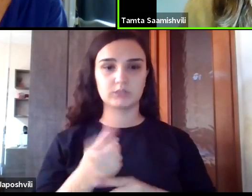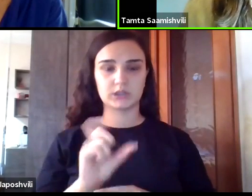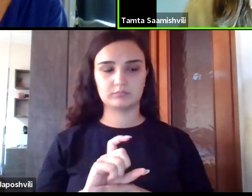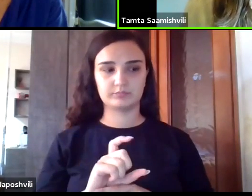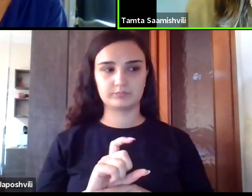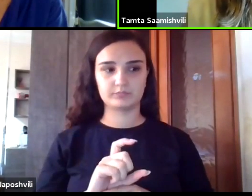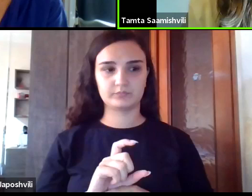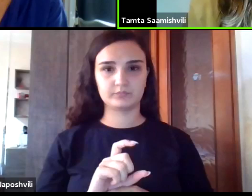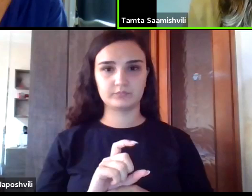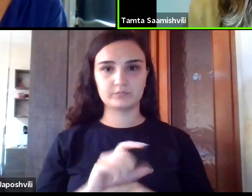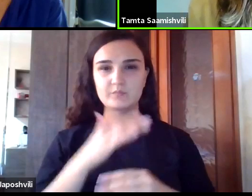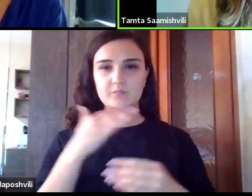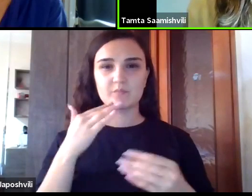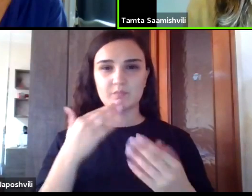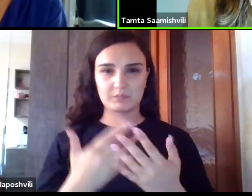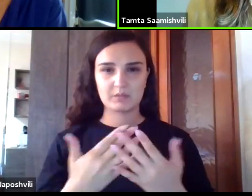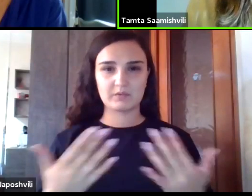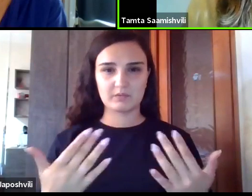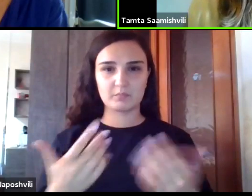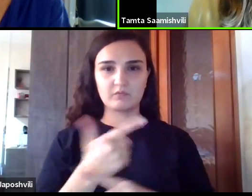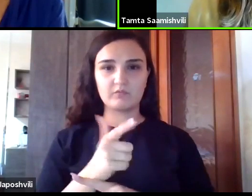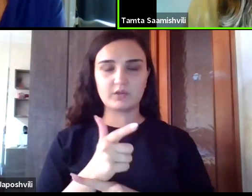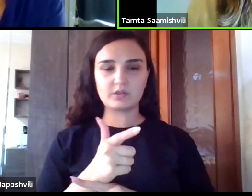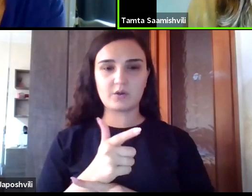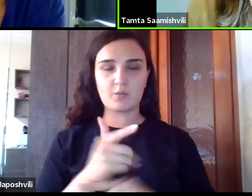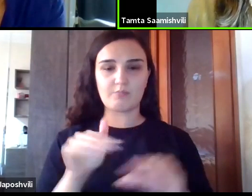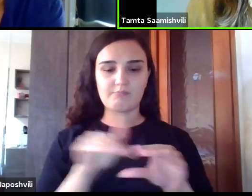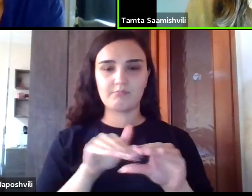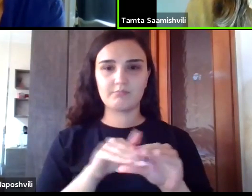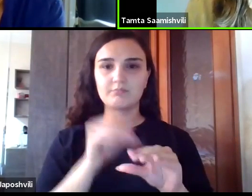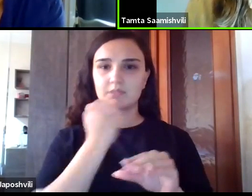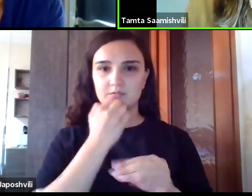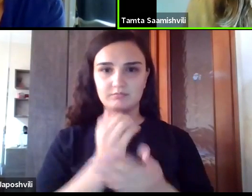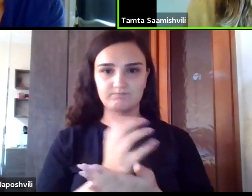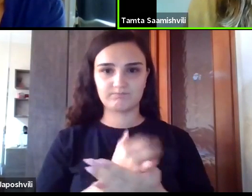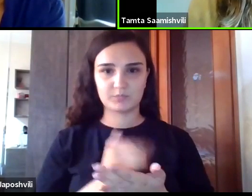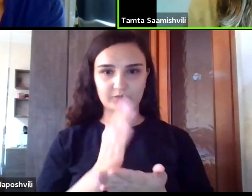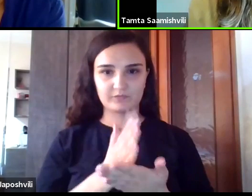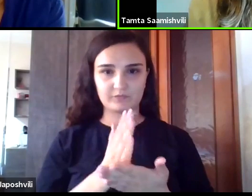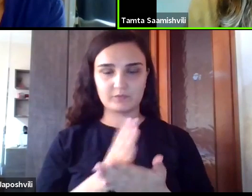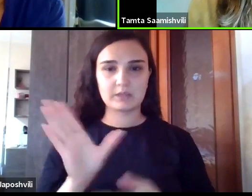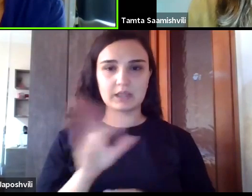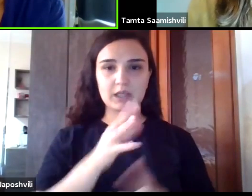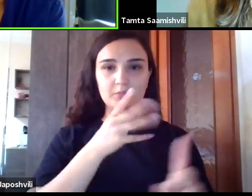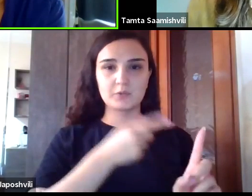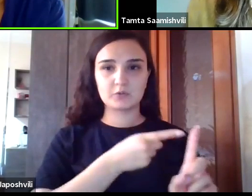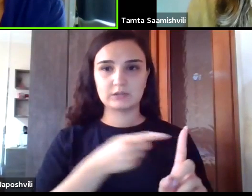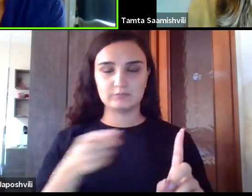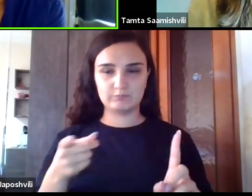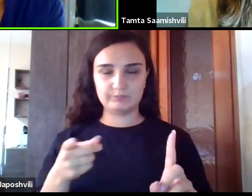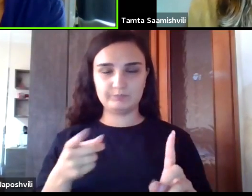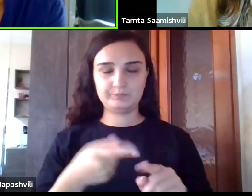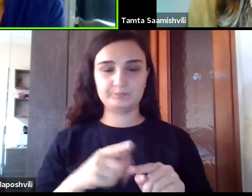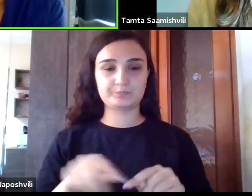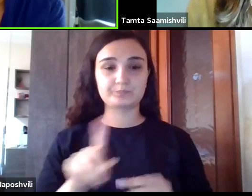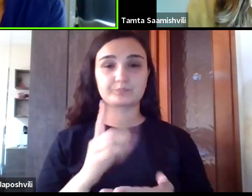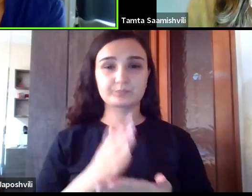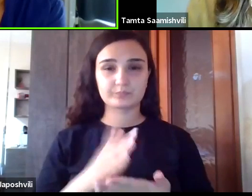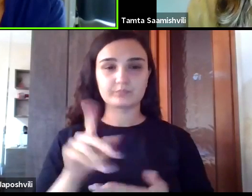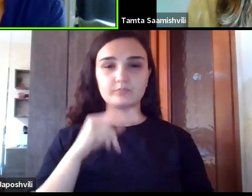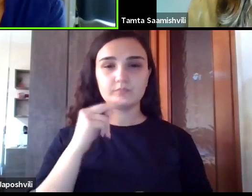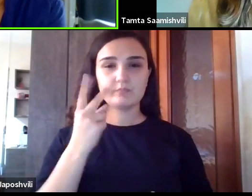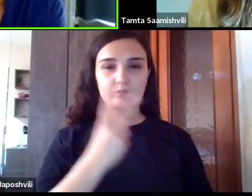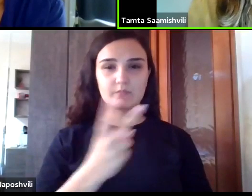ესეთი მრავალფეროვანი ვიდეოთეკა დაგვიგროვდა ამ მთელი პერიოდის განმავლობაში, რაც ეს პლატფორმა არსებობს. გადახედეთ იმ